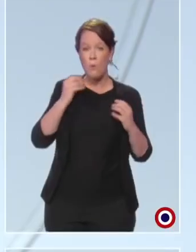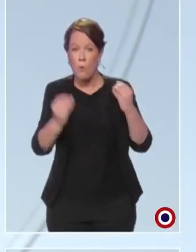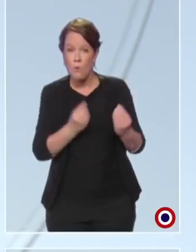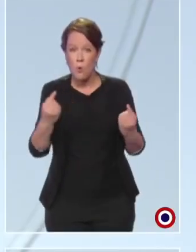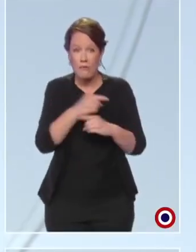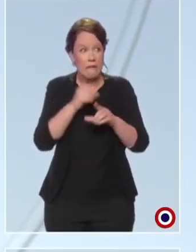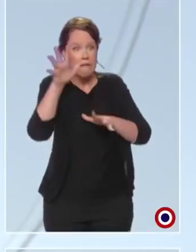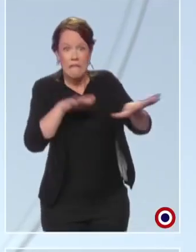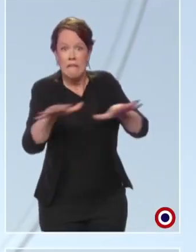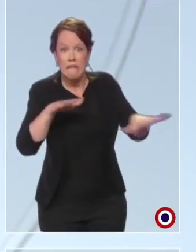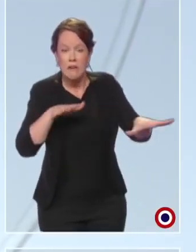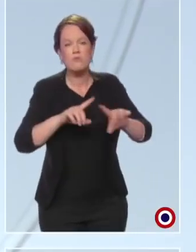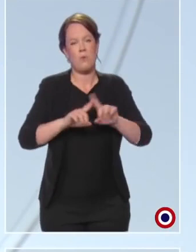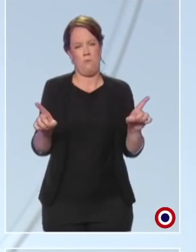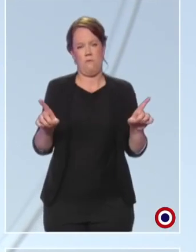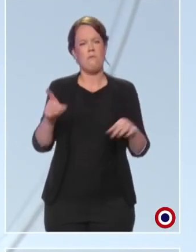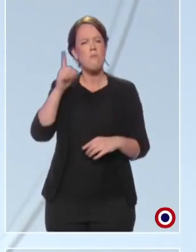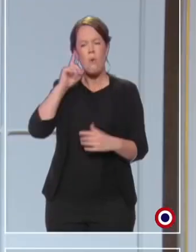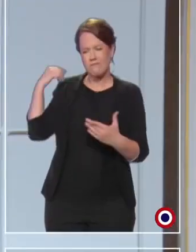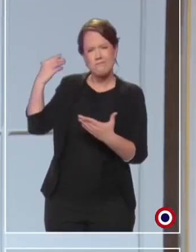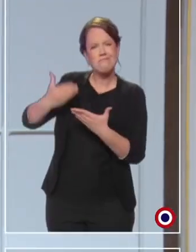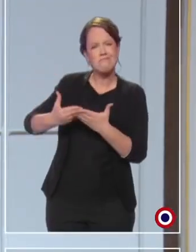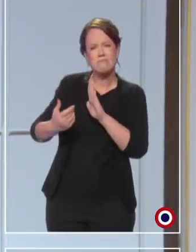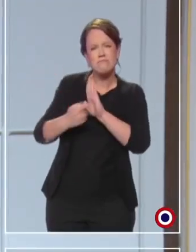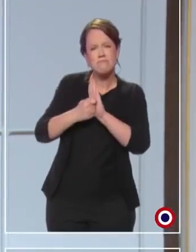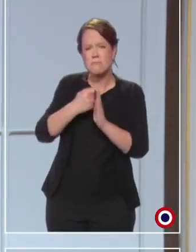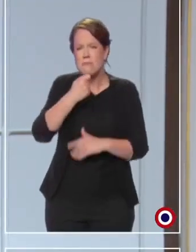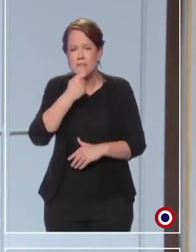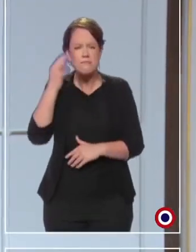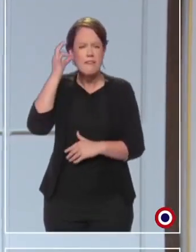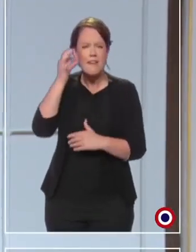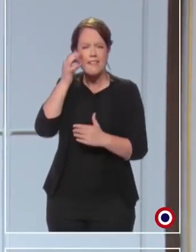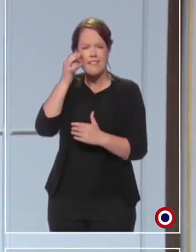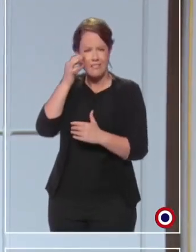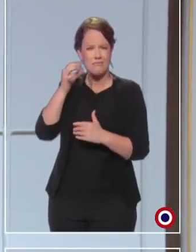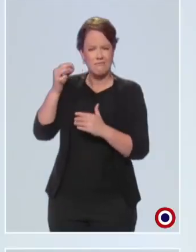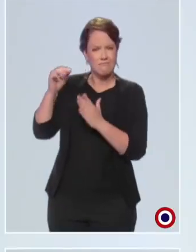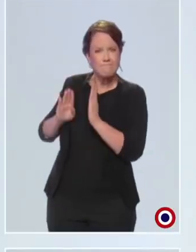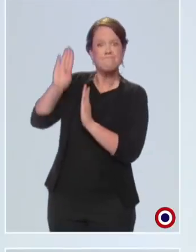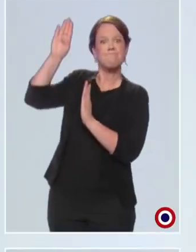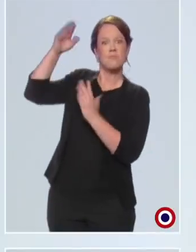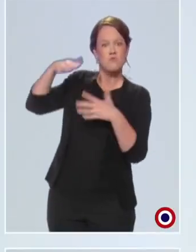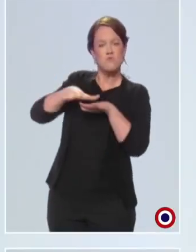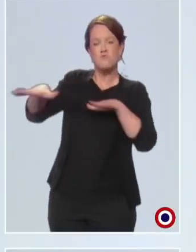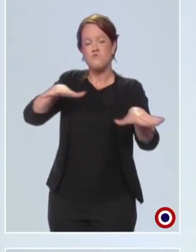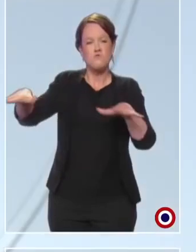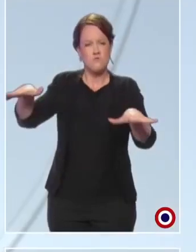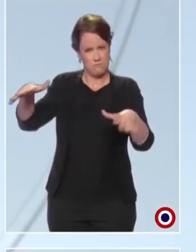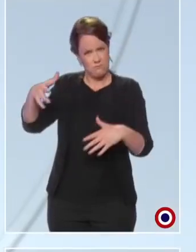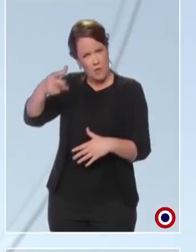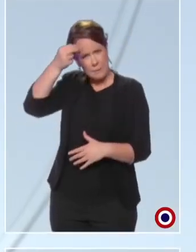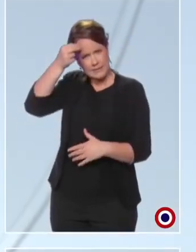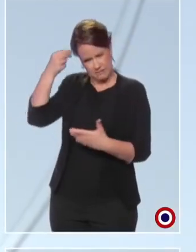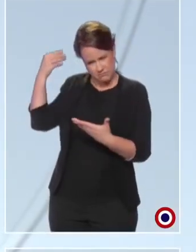nous avons appris de la première vague notre pays a subi cette vague de plein fouet un rapport d'ailleurs vient d'être rendu qui fait